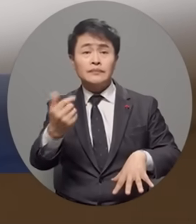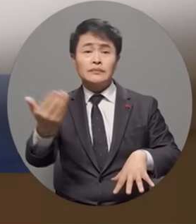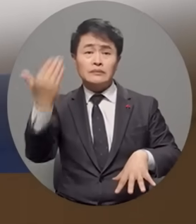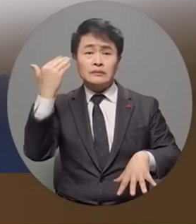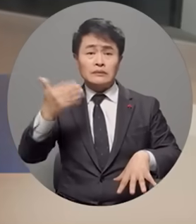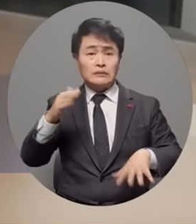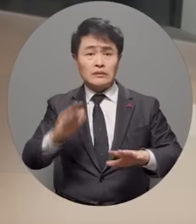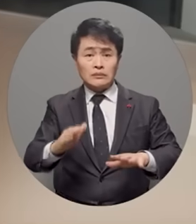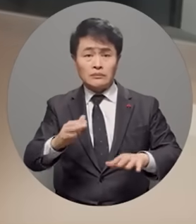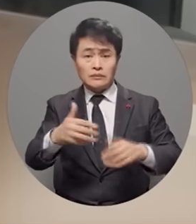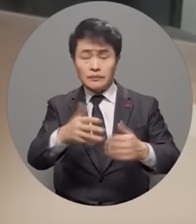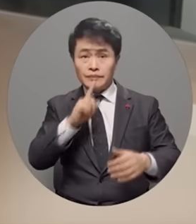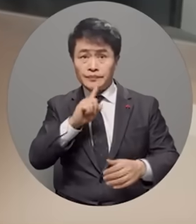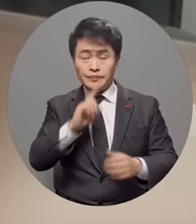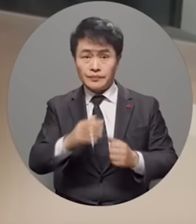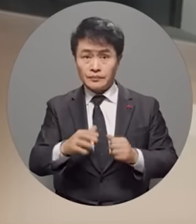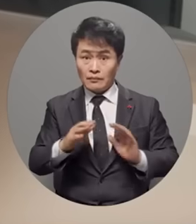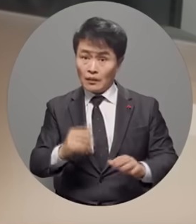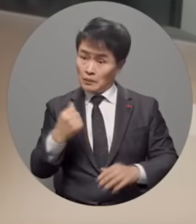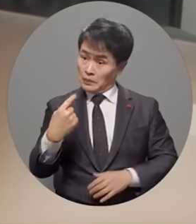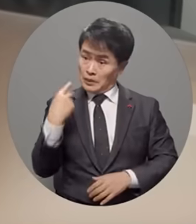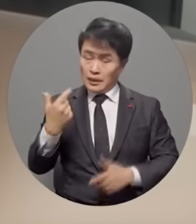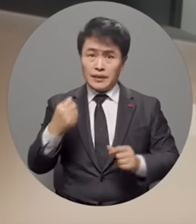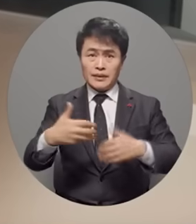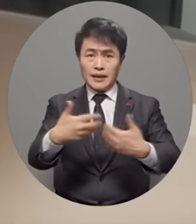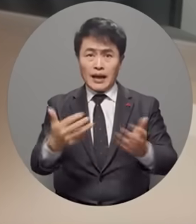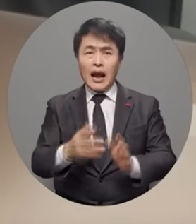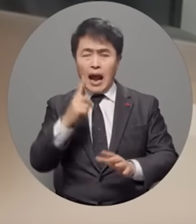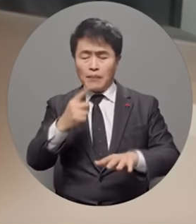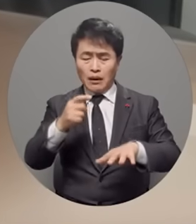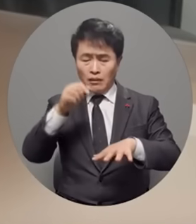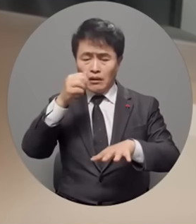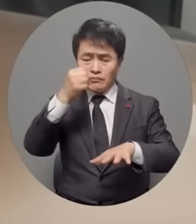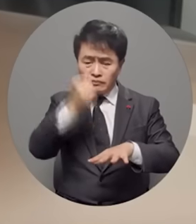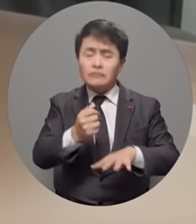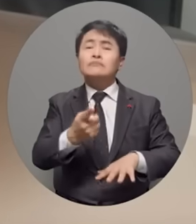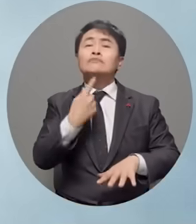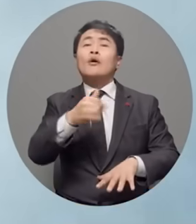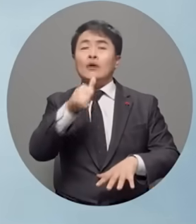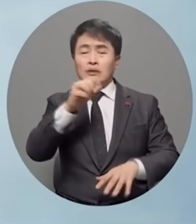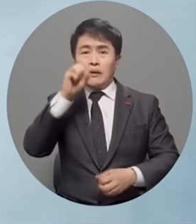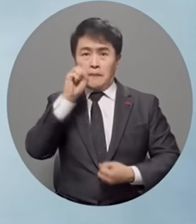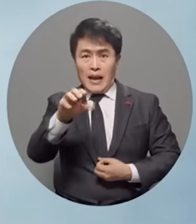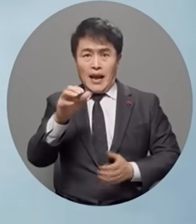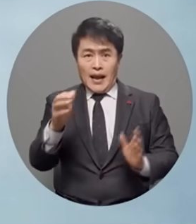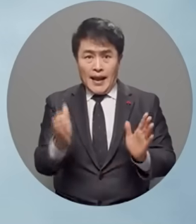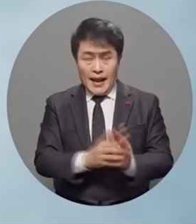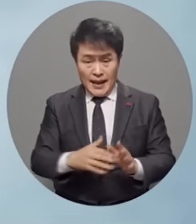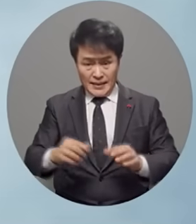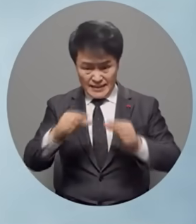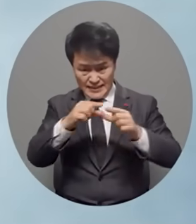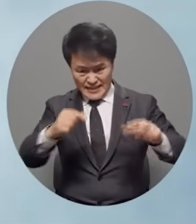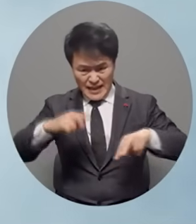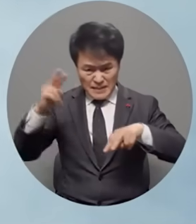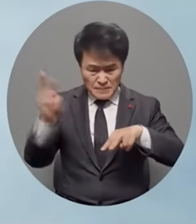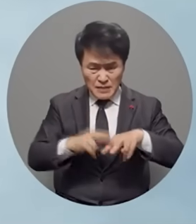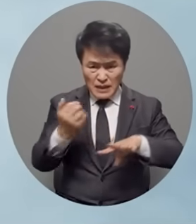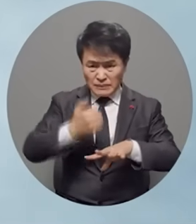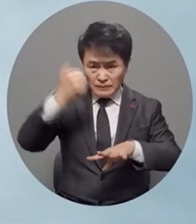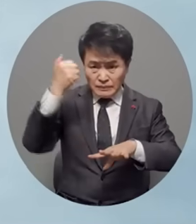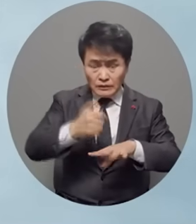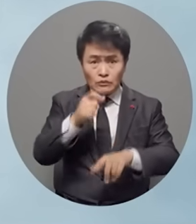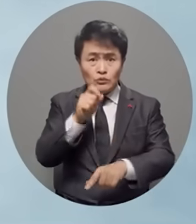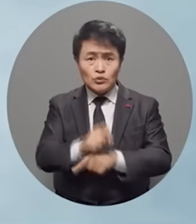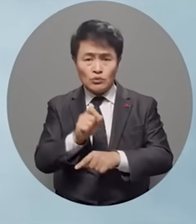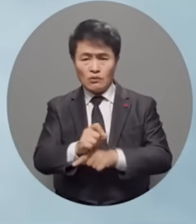수건을 찌렀습니다. 몇 년 전 같은 팀일 때 한 번 그런 적이 있었다고 했지만 자로 맞고 송곳에 찔린